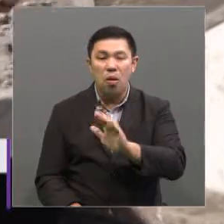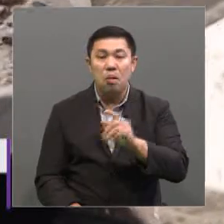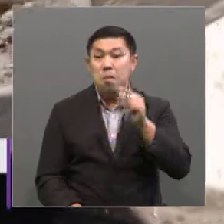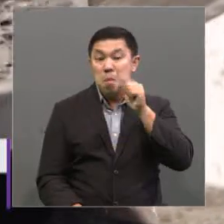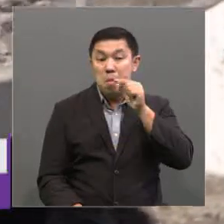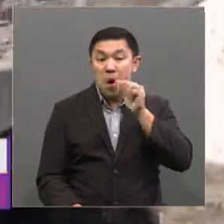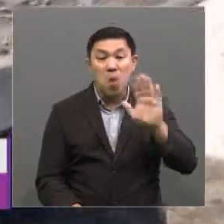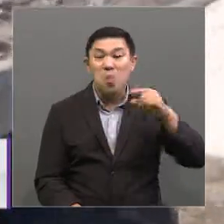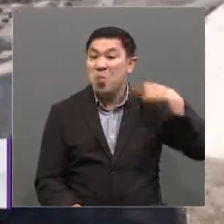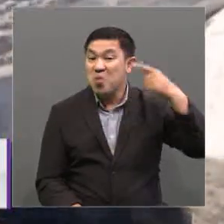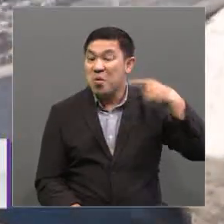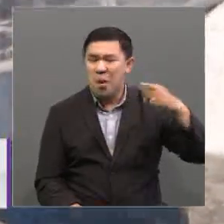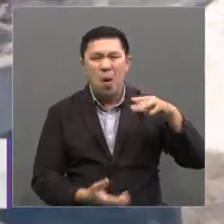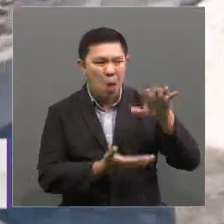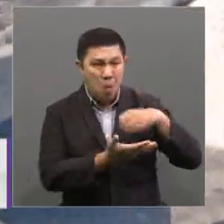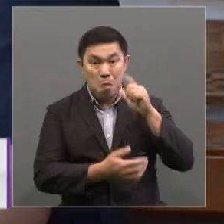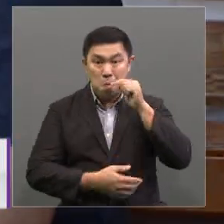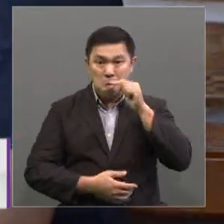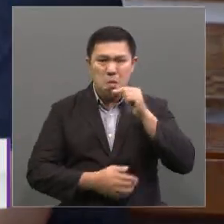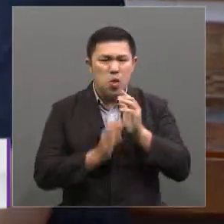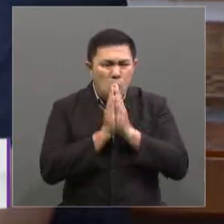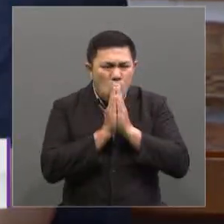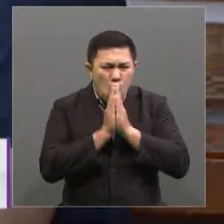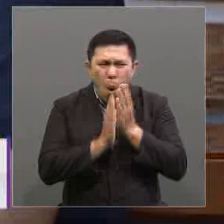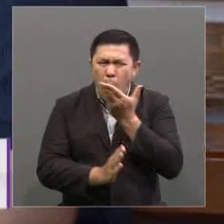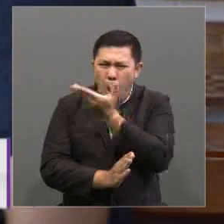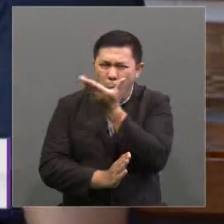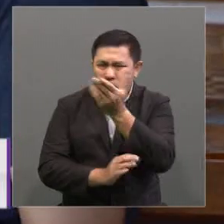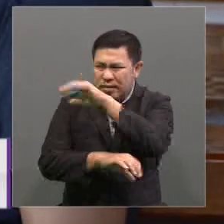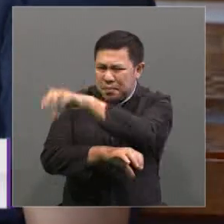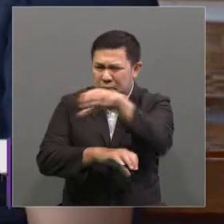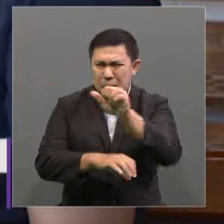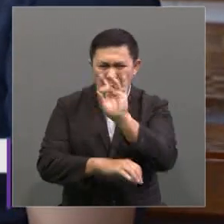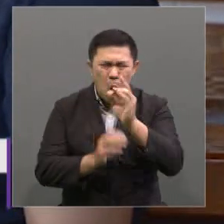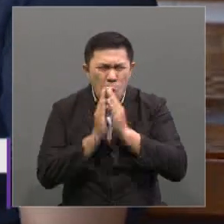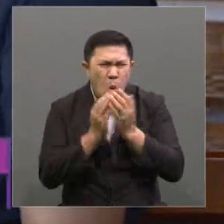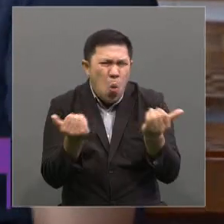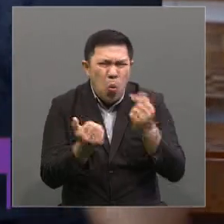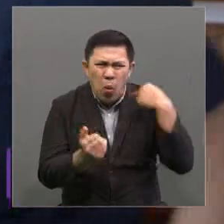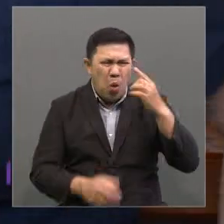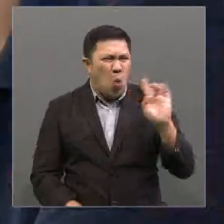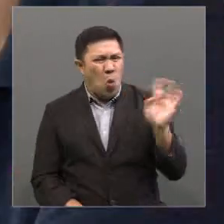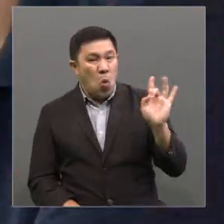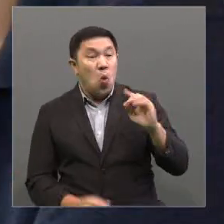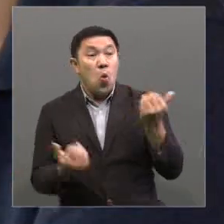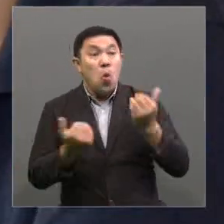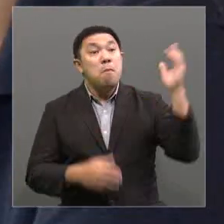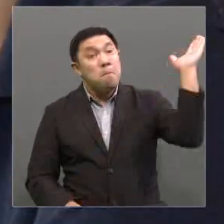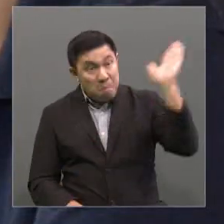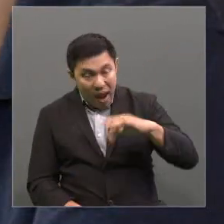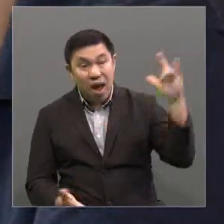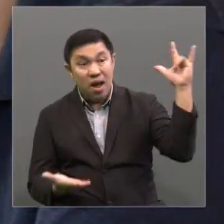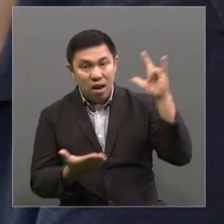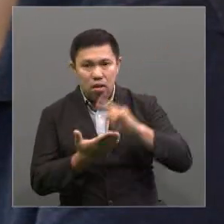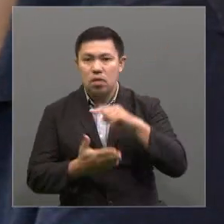คุณแม่ของคุณโยเนี่ยเล่าให้ผู้ึกขฟังว่าแม่ไปบนไว้ตั้ง 8ที่เลยนะขอให้ลูกสาวเนี่ยปลอดภัยแล้วบอกไว้ด้วยเดี๋ยวพอลูกสาวกลับมาแล้ว